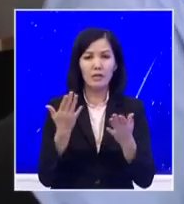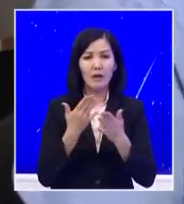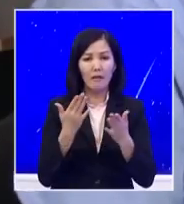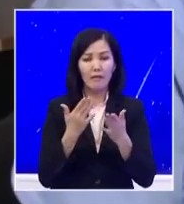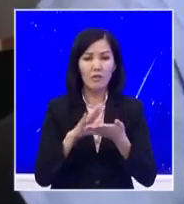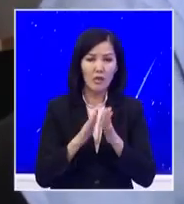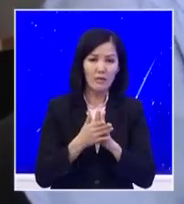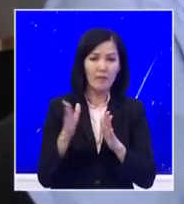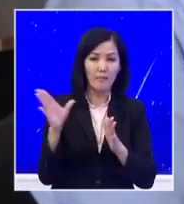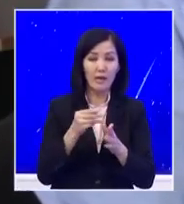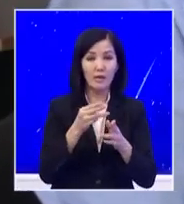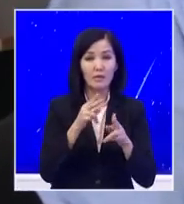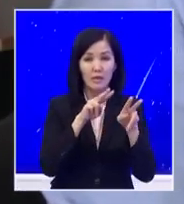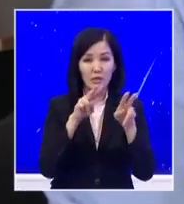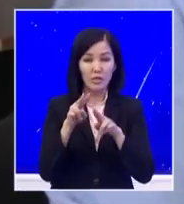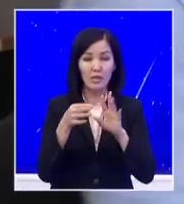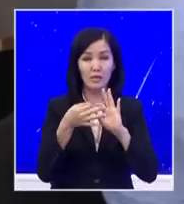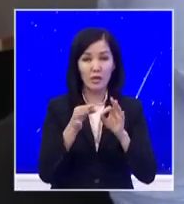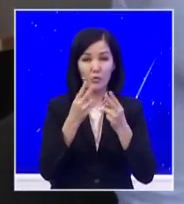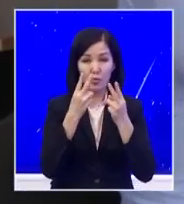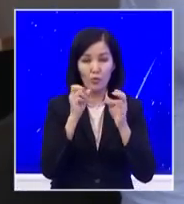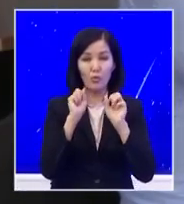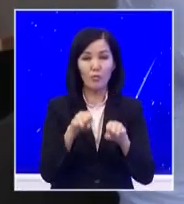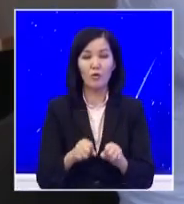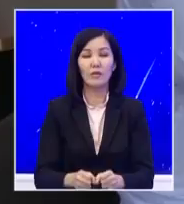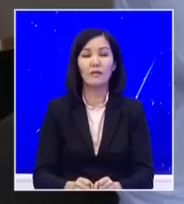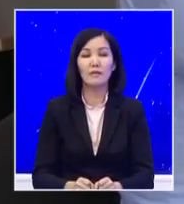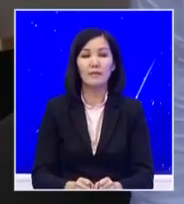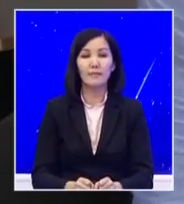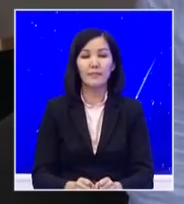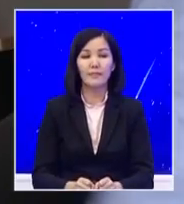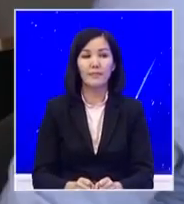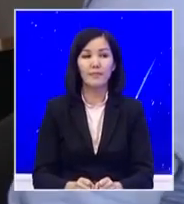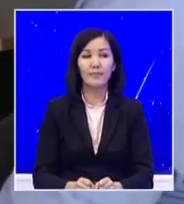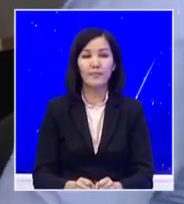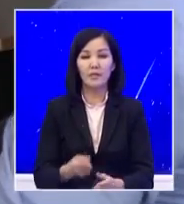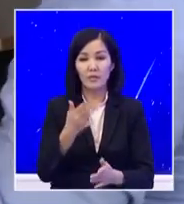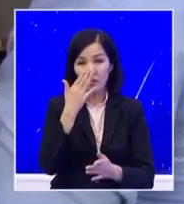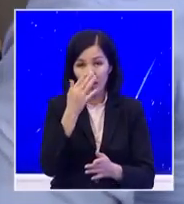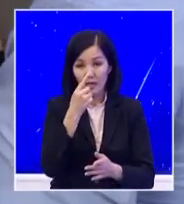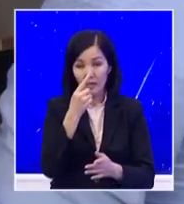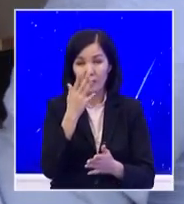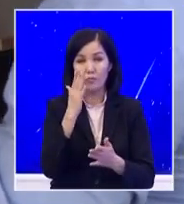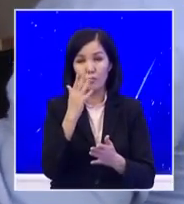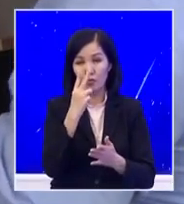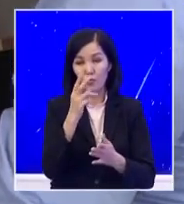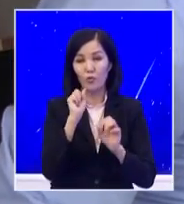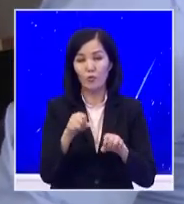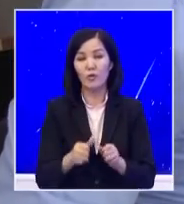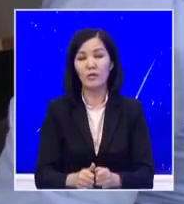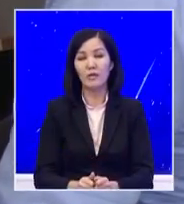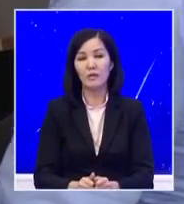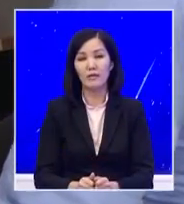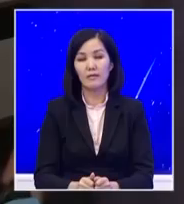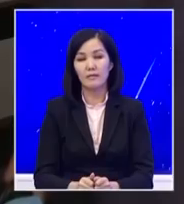жағдайда, осылай онлайн ретінде көріп отырады. Мінекей оны жақындатты көрсе болады, мына жерде өте анық көрінеді